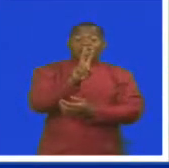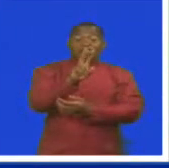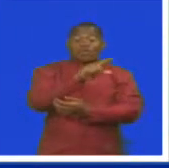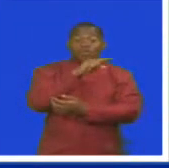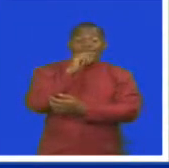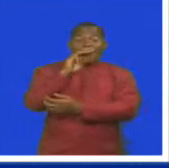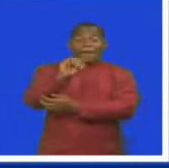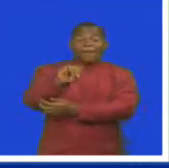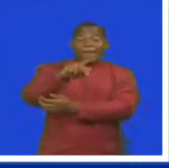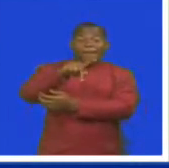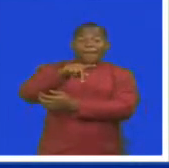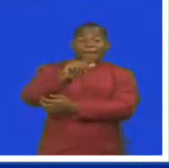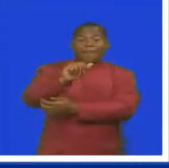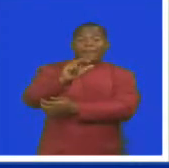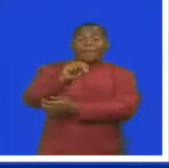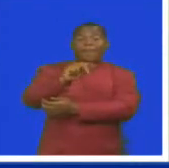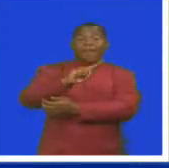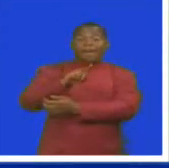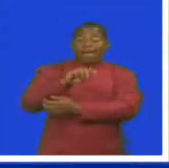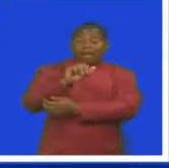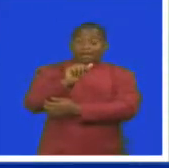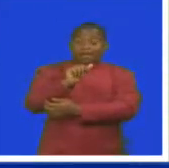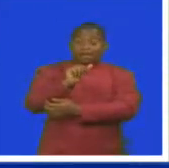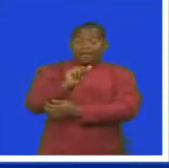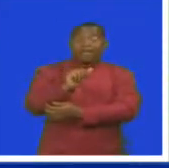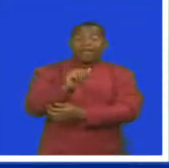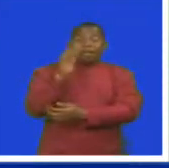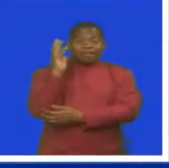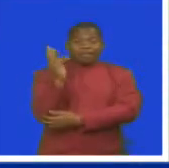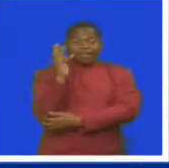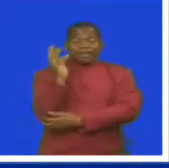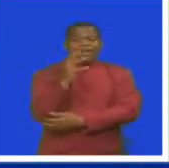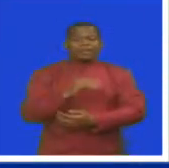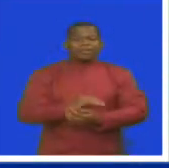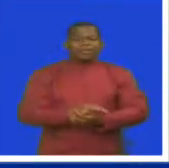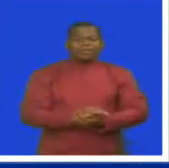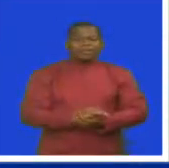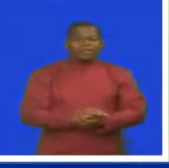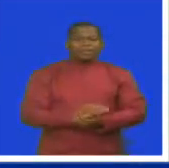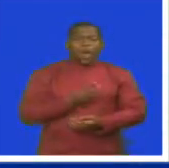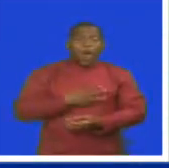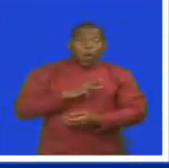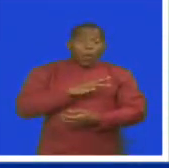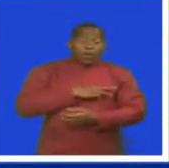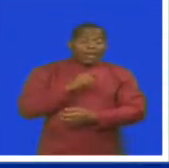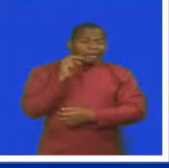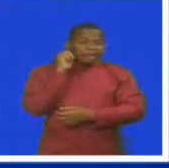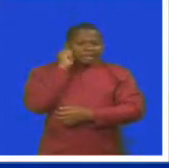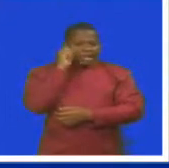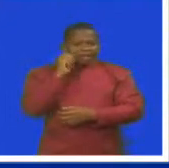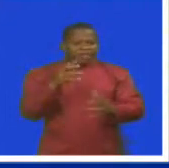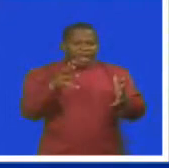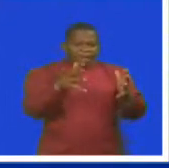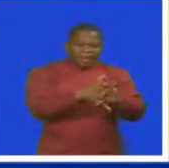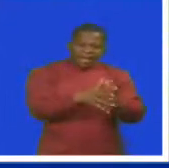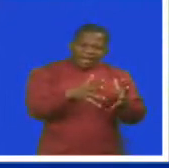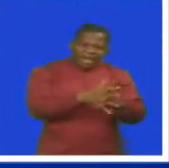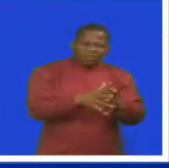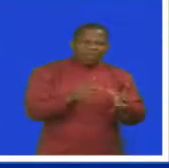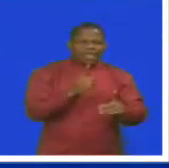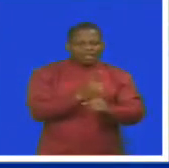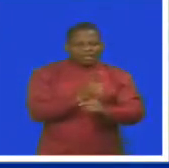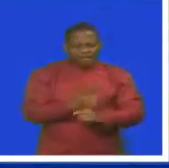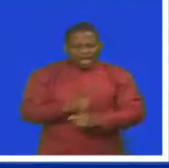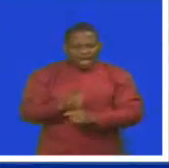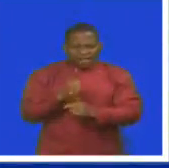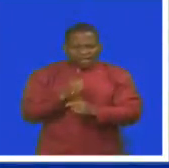emimangweni nathi siyadinga ukuthi sihlangane sibambisane sikhulumisane siyinkundla council ibantu lesibasebenzela kwemiphakathini